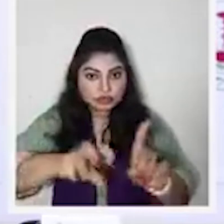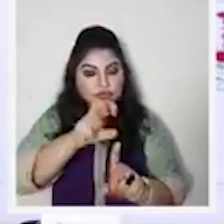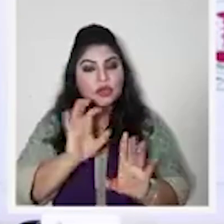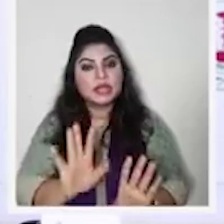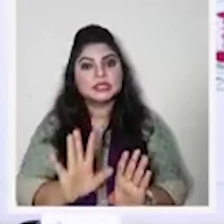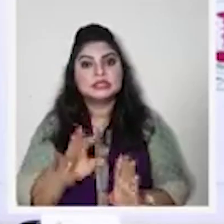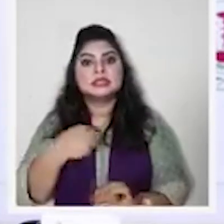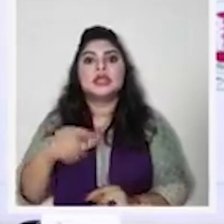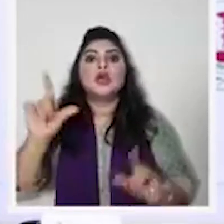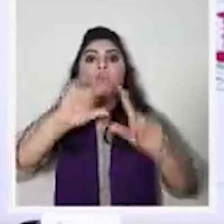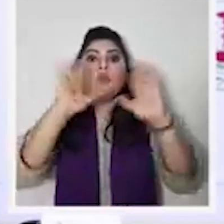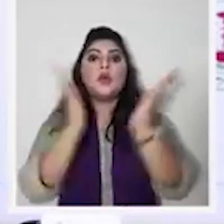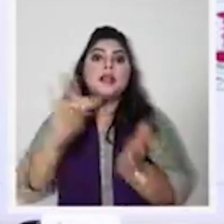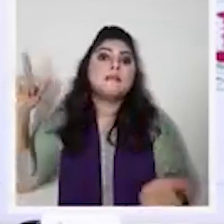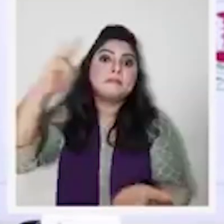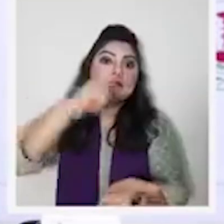24 ঘন্টায়